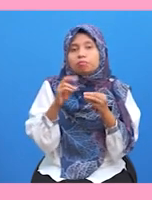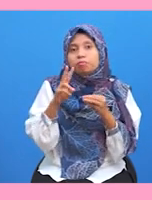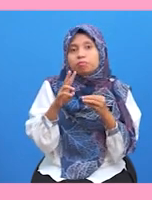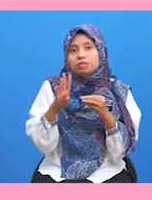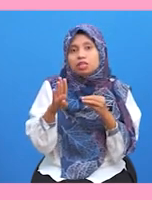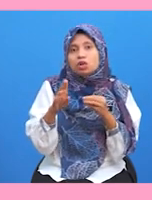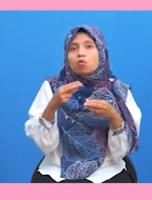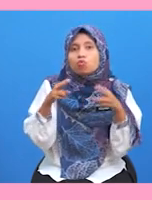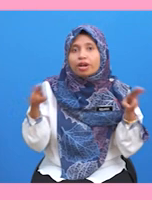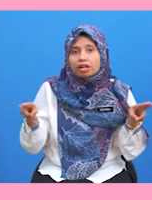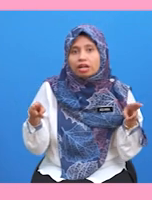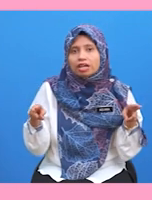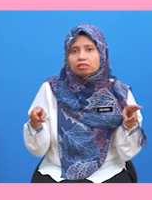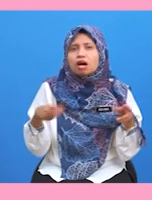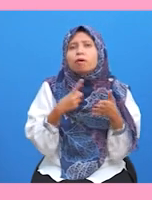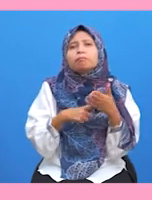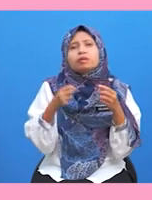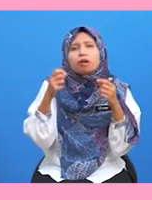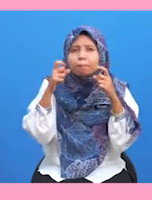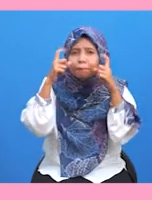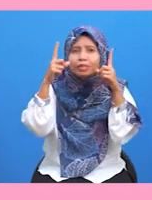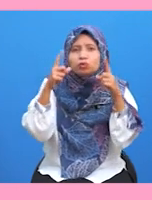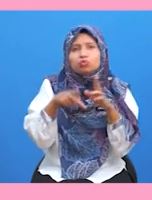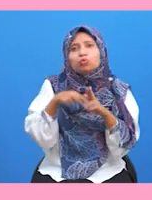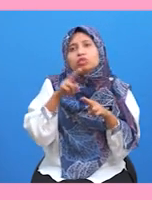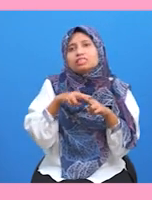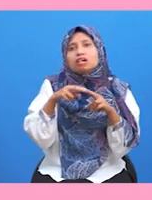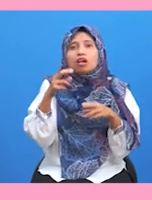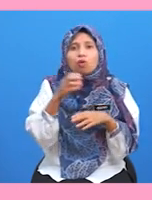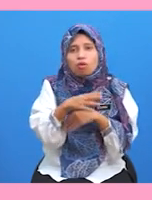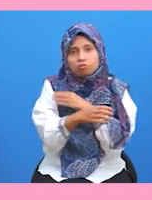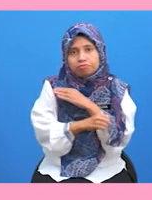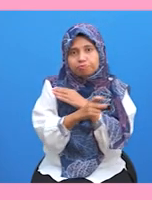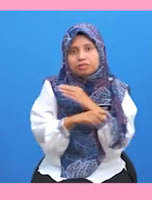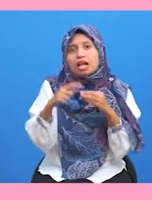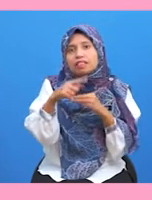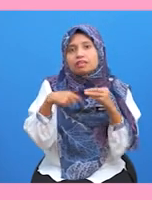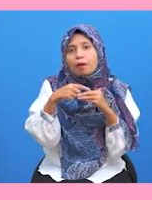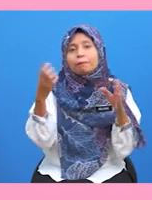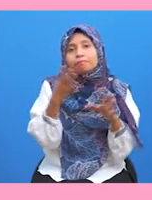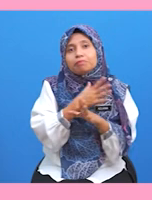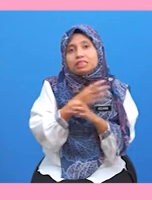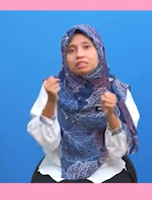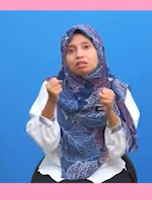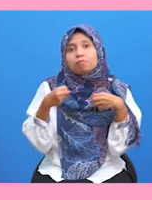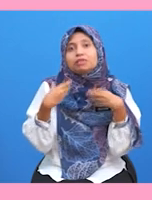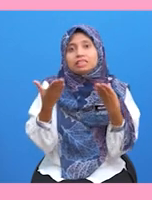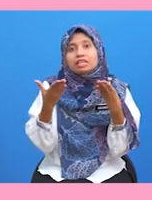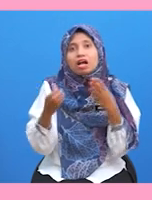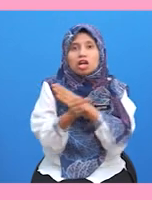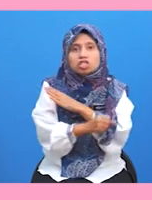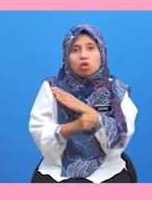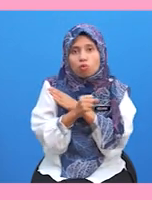reaksi penduduk Sarawak tentang penyerahan Sarawak. Tiga, pada pendapat anda, jelaskan usaha